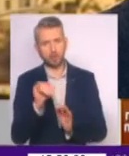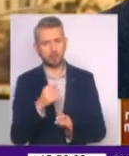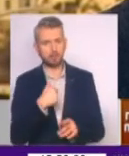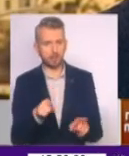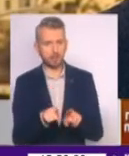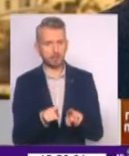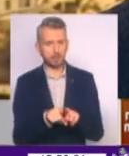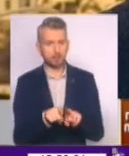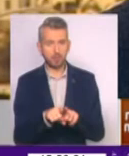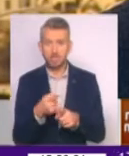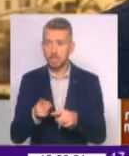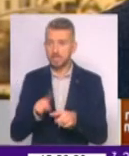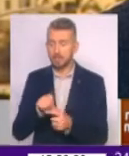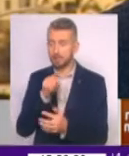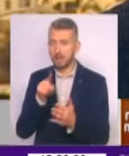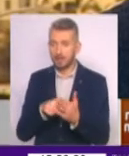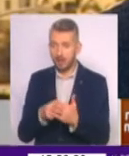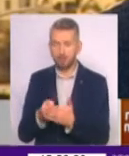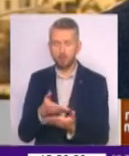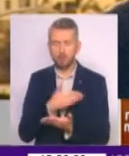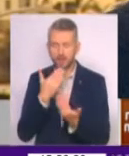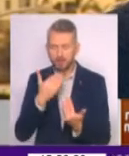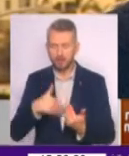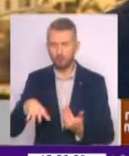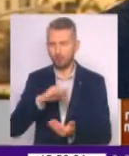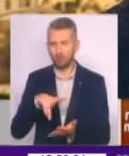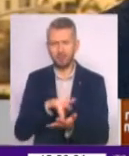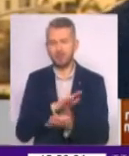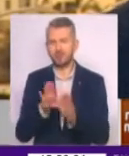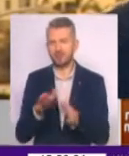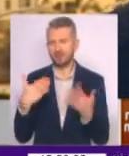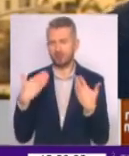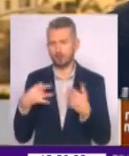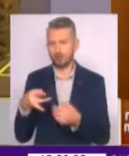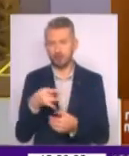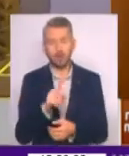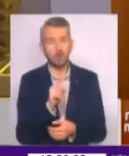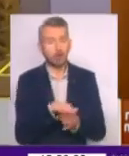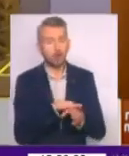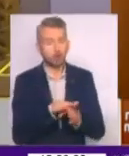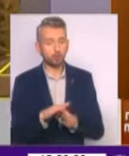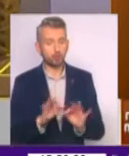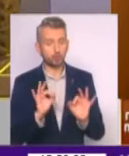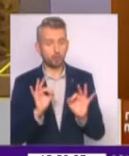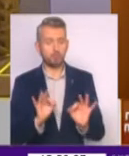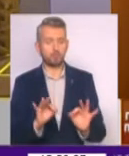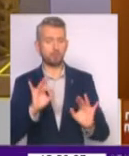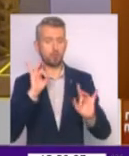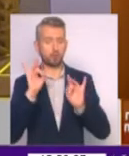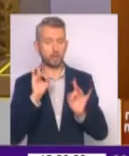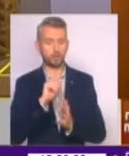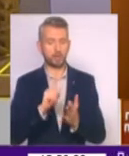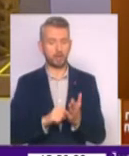само... З цими питаннями до нас звертається з усього міста, так, не так. Тільки з Святошинського району. Але абсолютно вірно пролунало